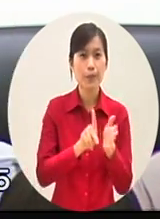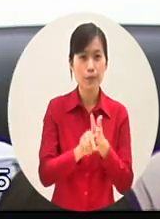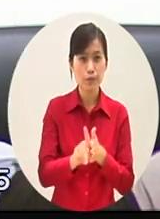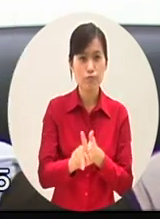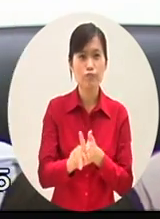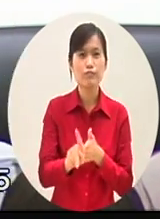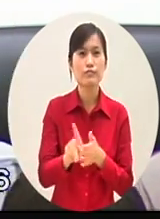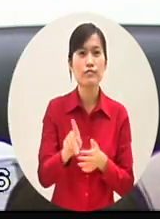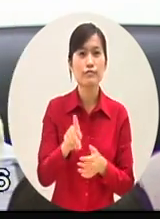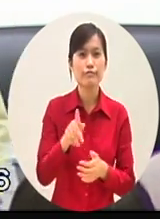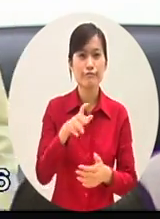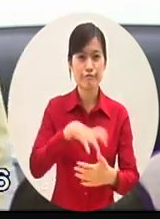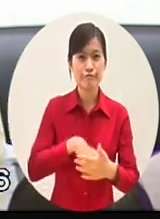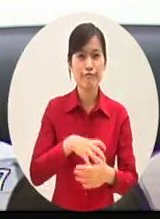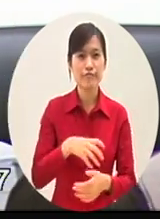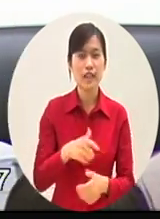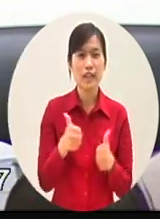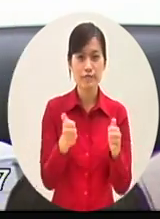谢。